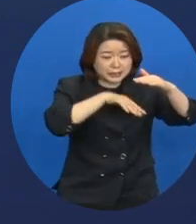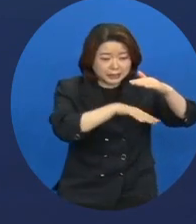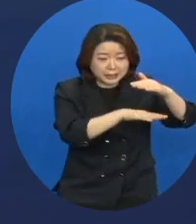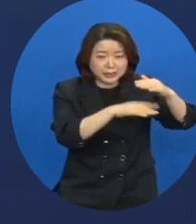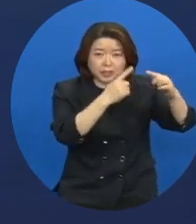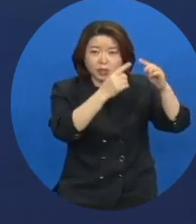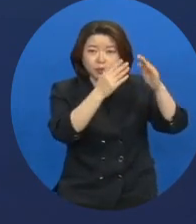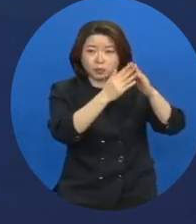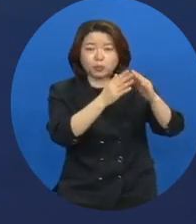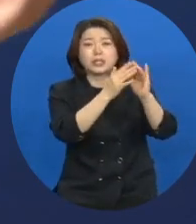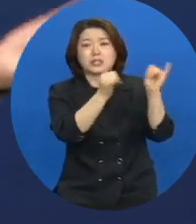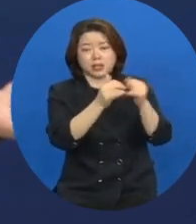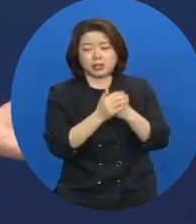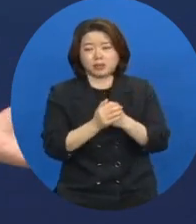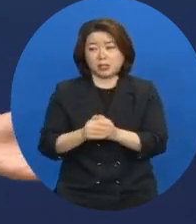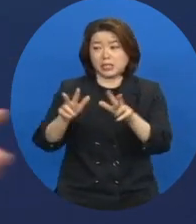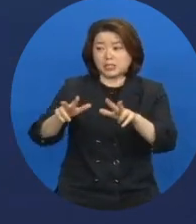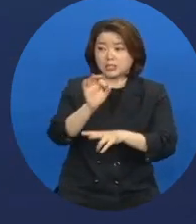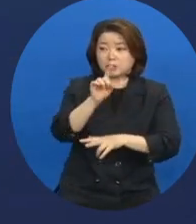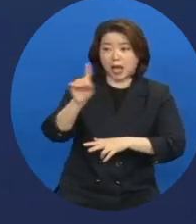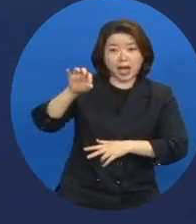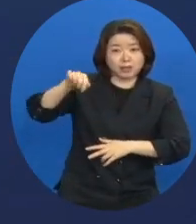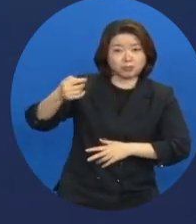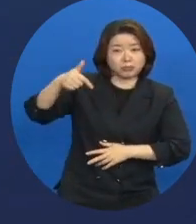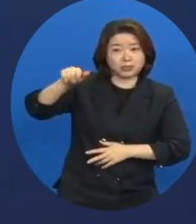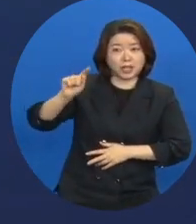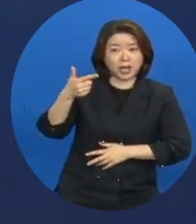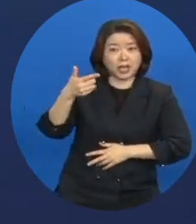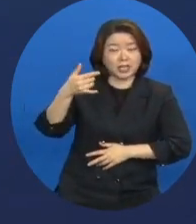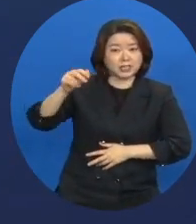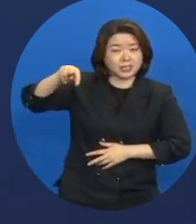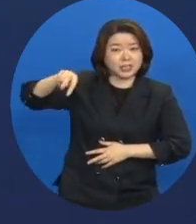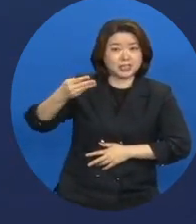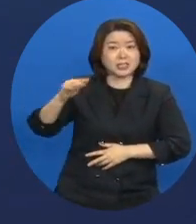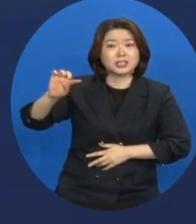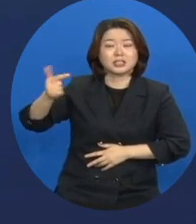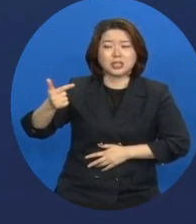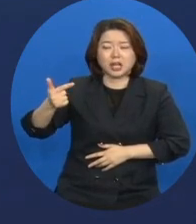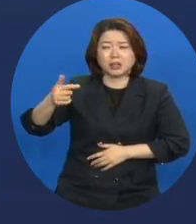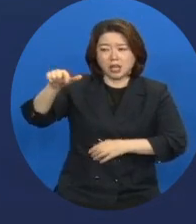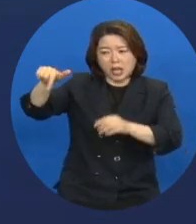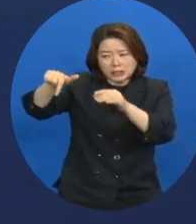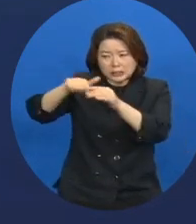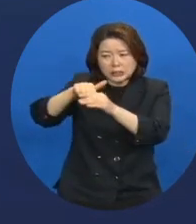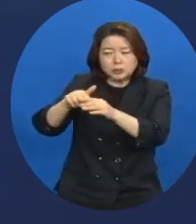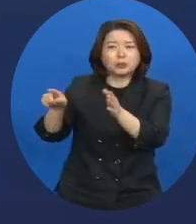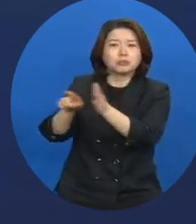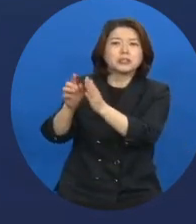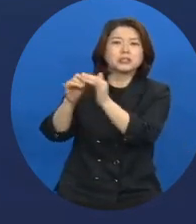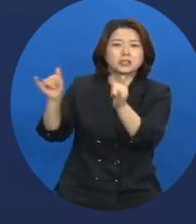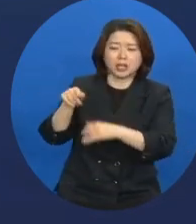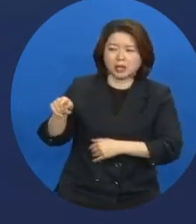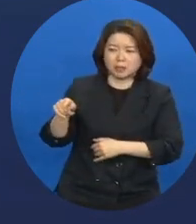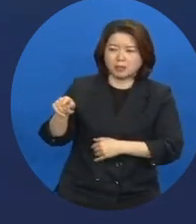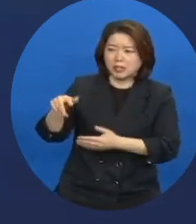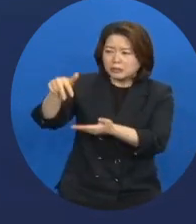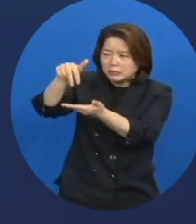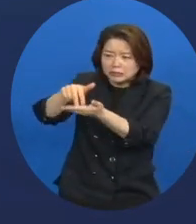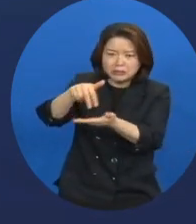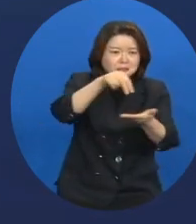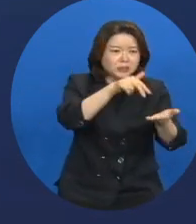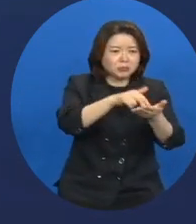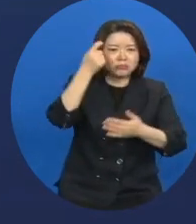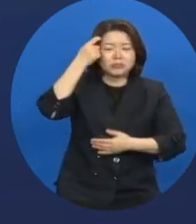성도들, 지금 아프가니스탄에 있는 우리 기독교, 우리의 형제들, 그들 처지를 한번 생각해